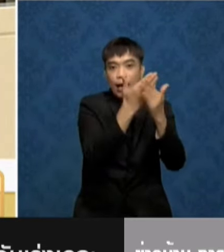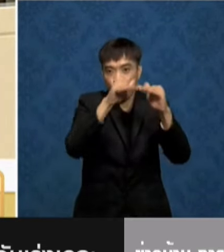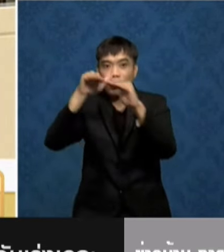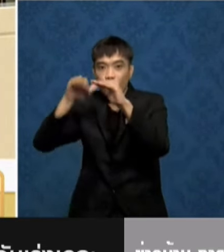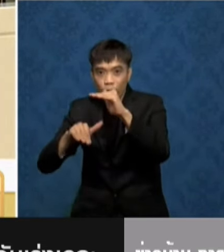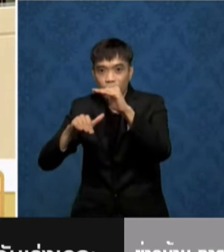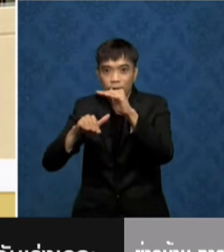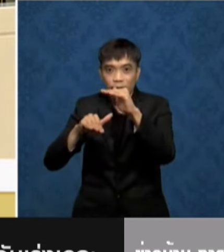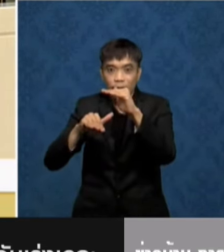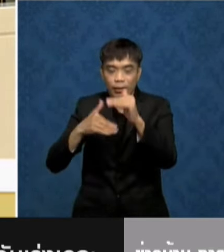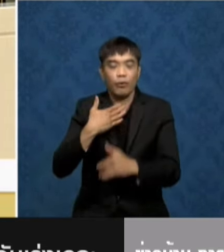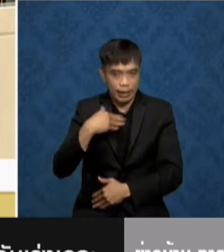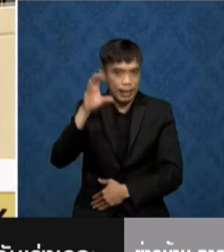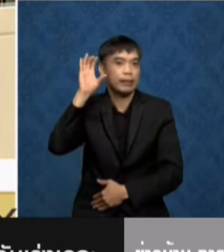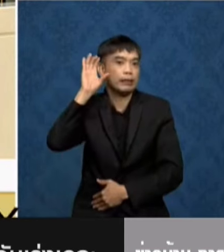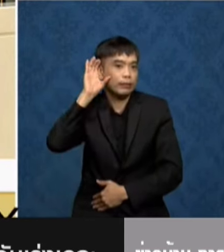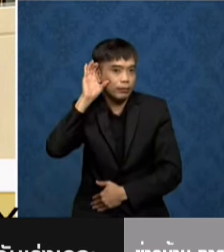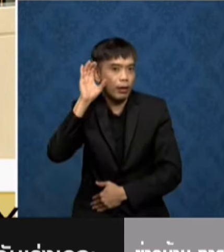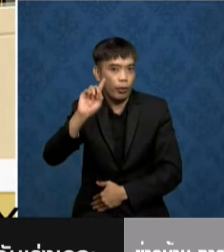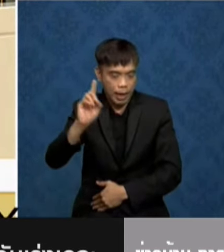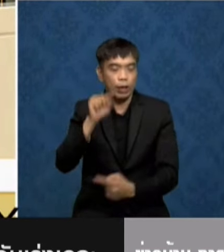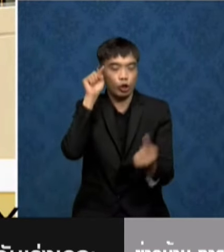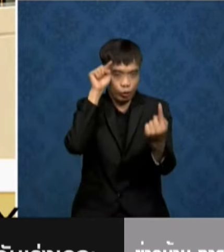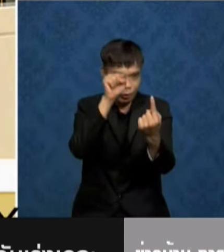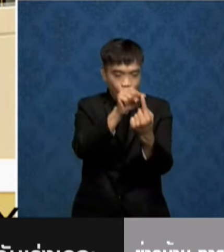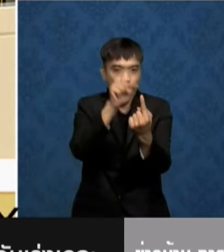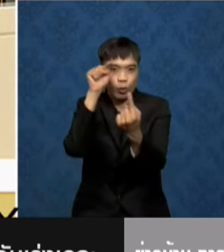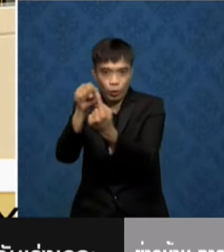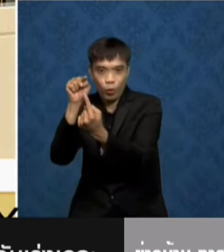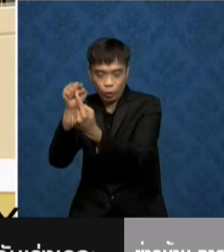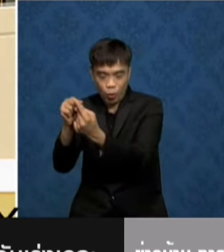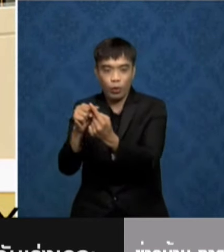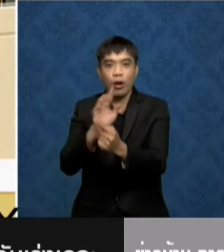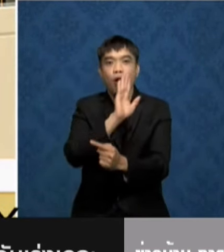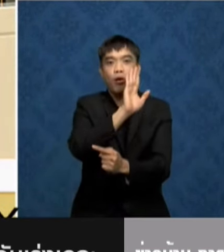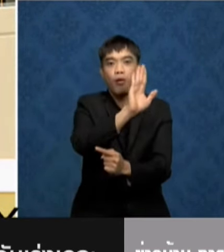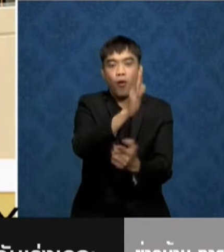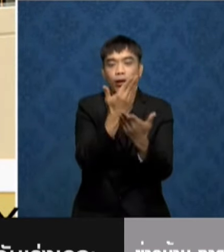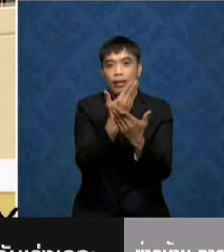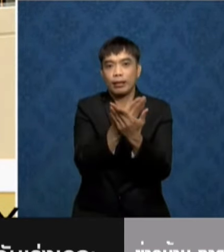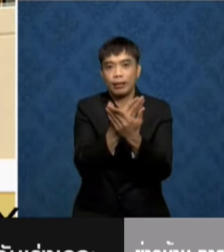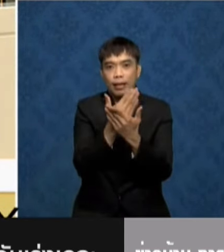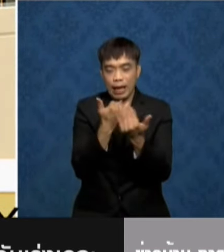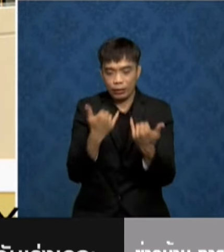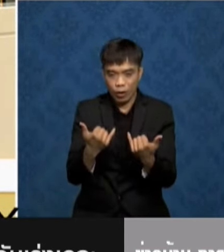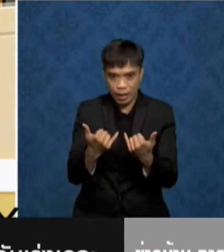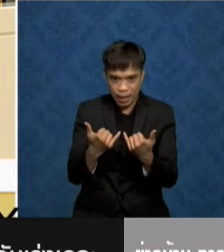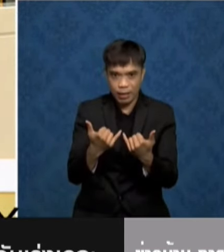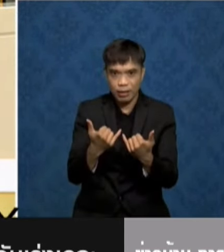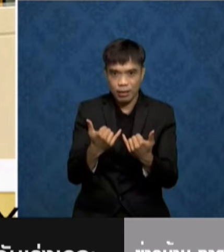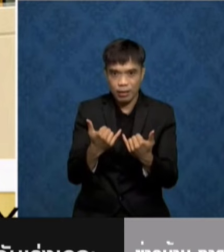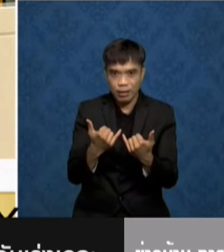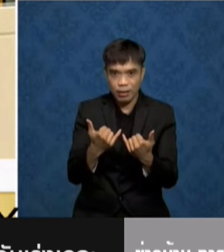มเชื่อว่ามีความเหมาะสมสอดคล้องกับภาระทางการคลังที่ตึงตัวอยู่ในขณะ